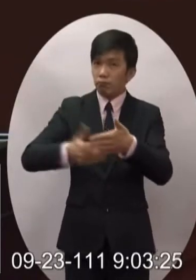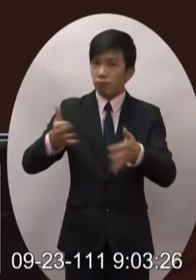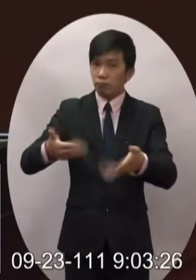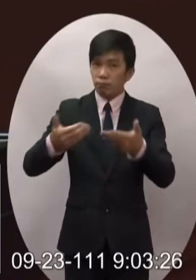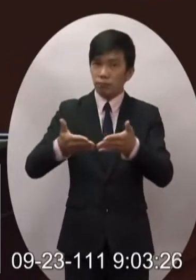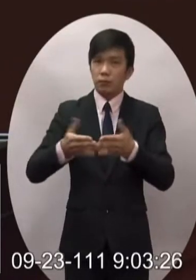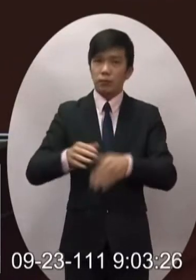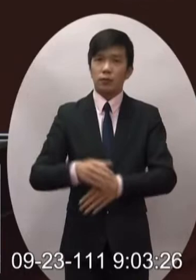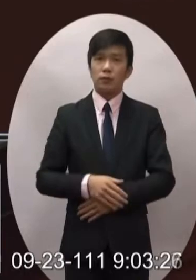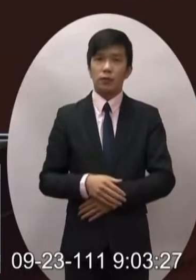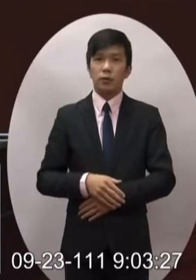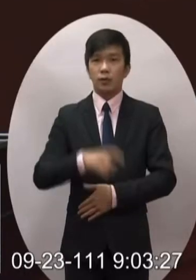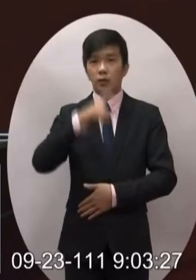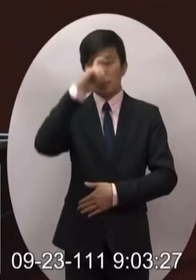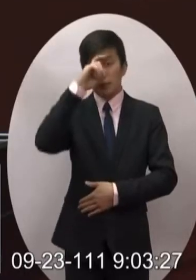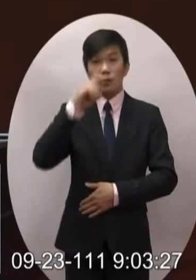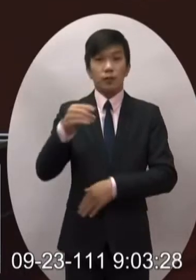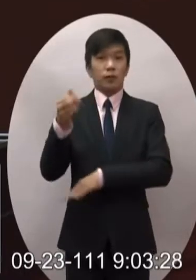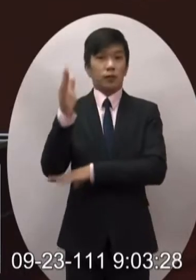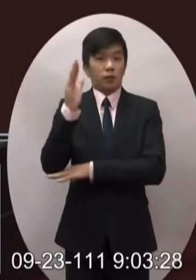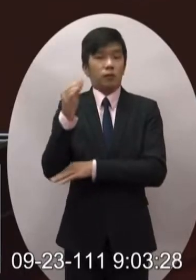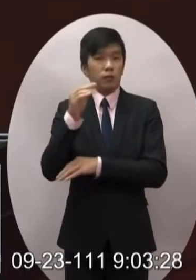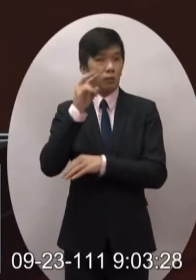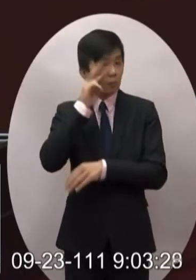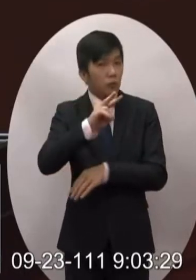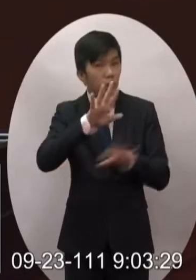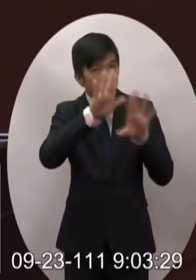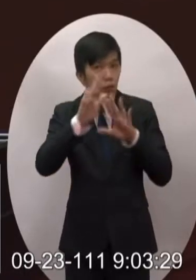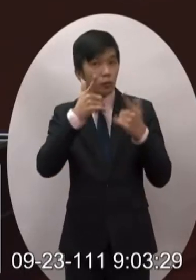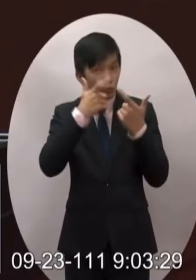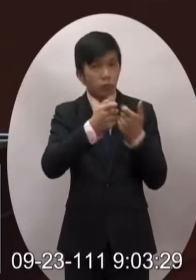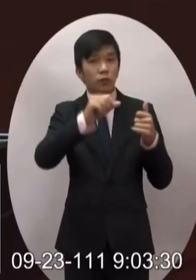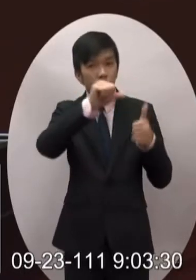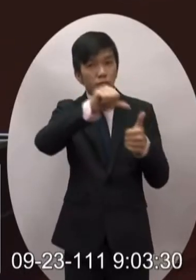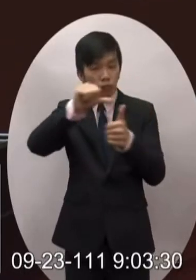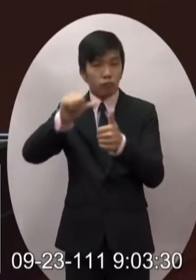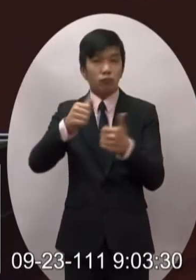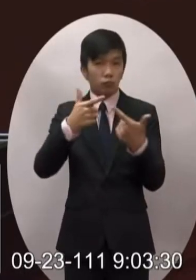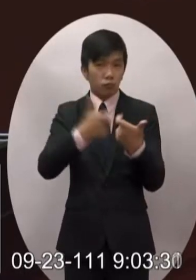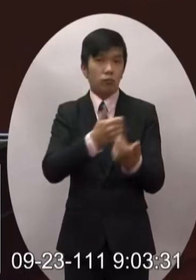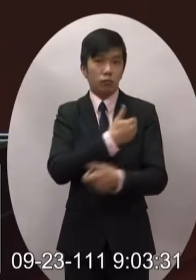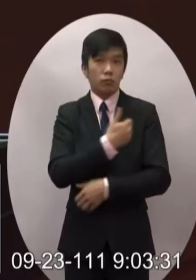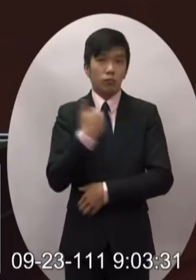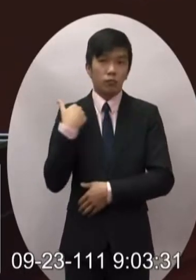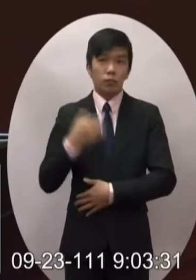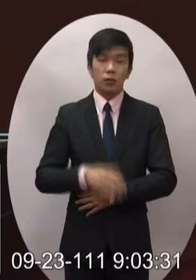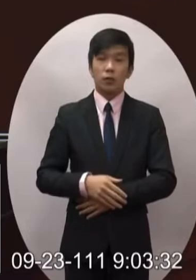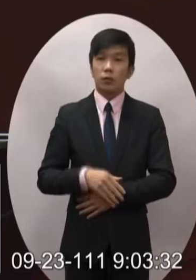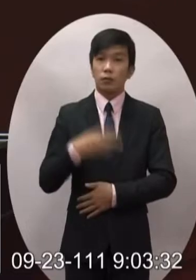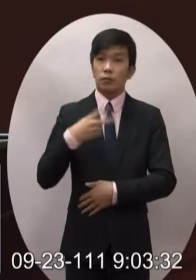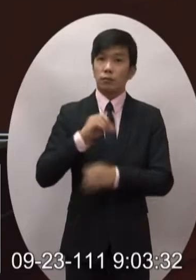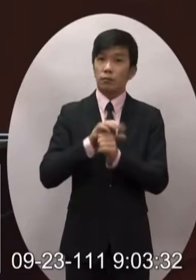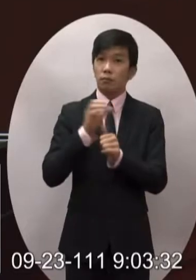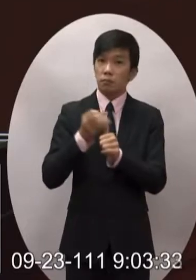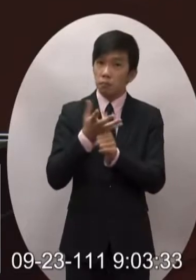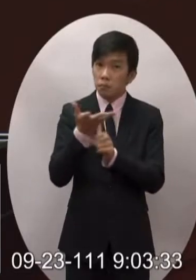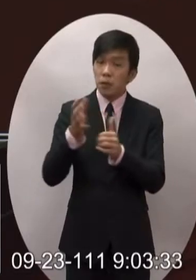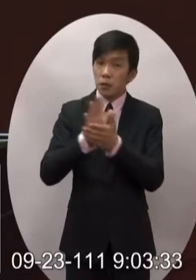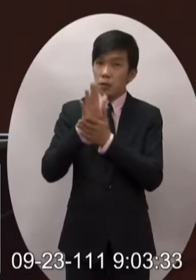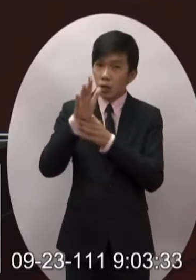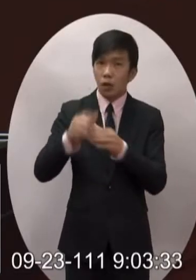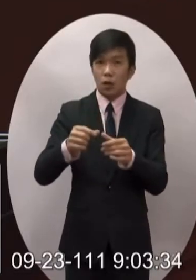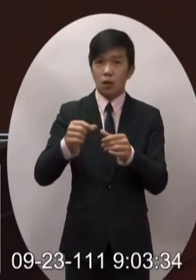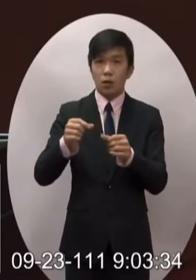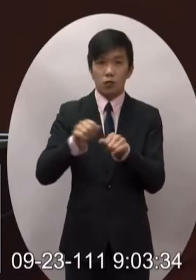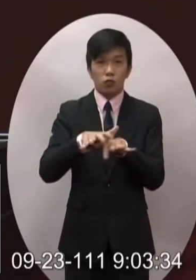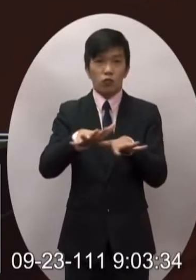加政府行政裁量的空间，才能够避免可能会出现的乱象。同时为了因应新冠肺炎流感化，政府也应该